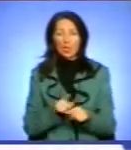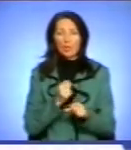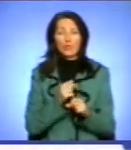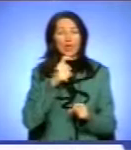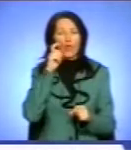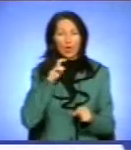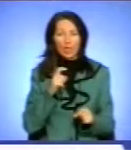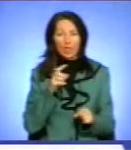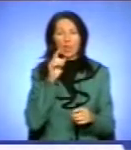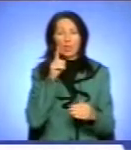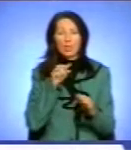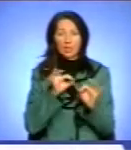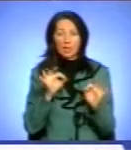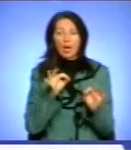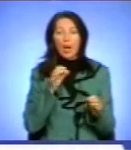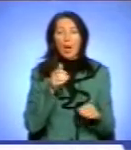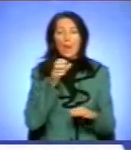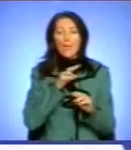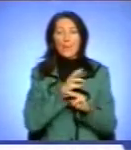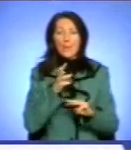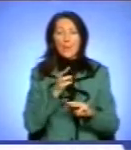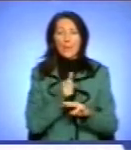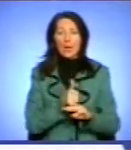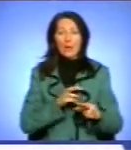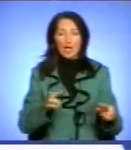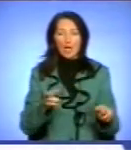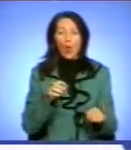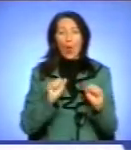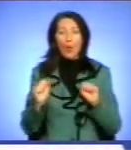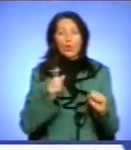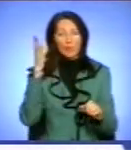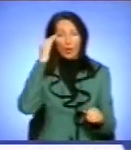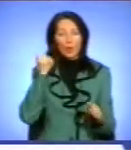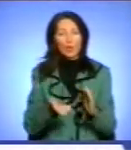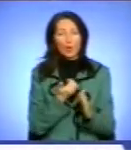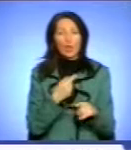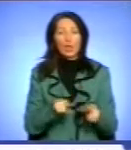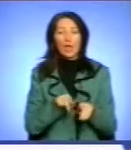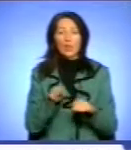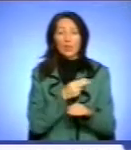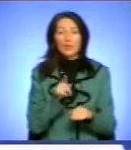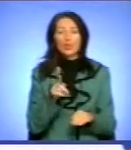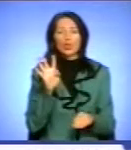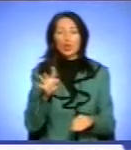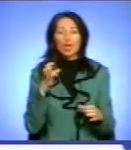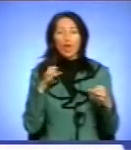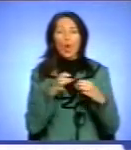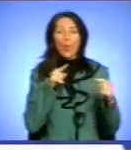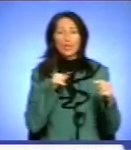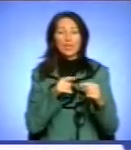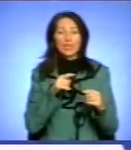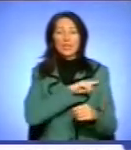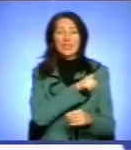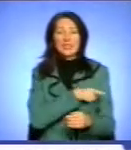Однак, запевнив прем'єр, уряд врахує недоліки та виправить їх. А те, що 4 опозиційних політичних сили прийшли до парламенту,